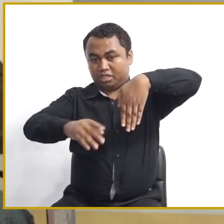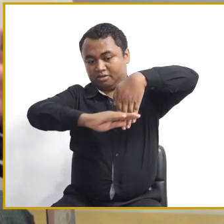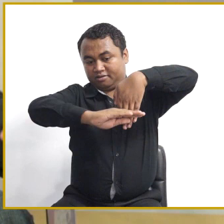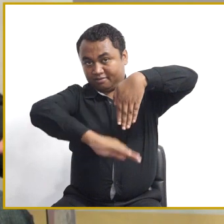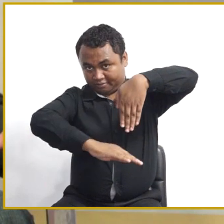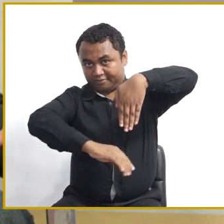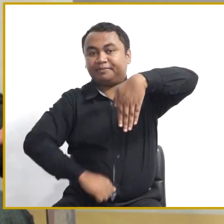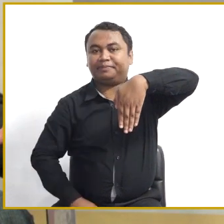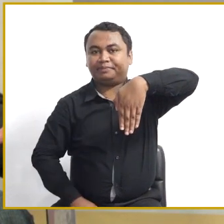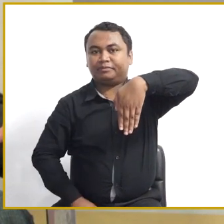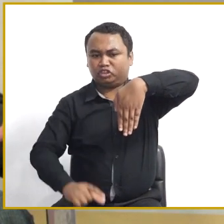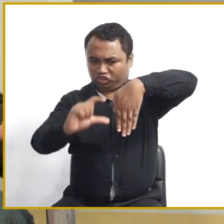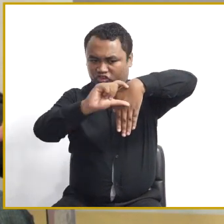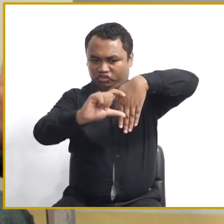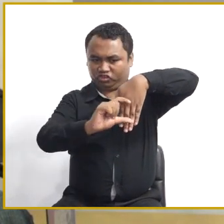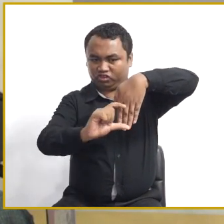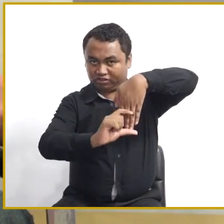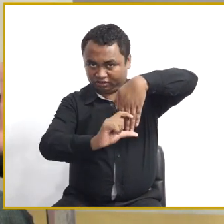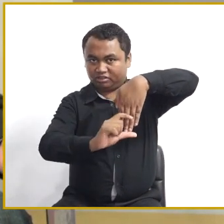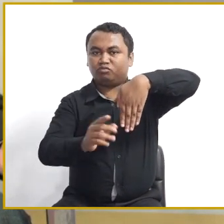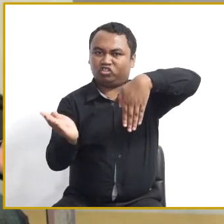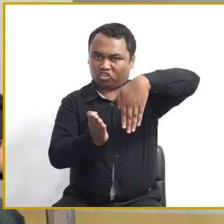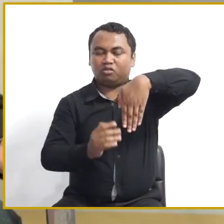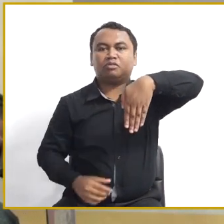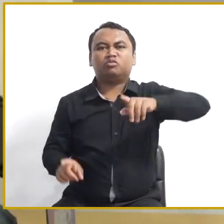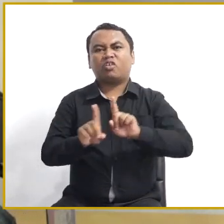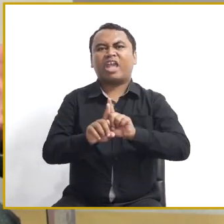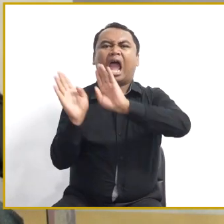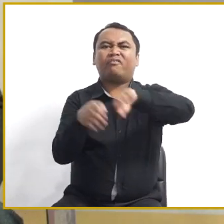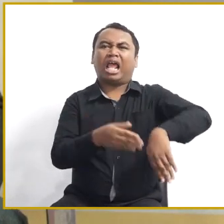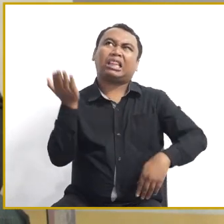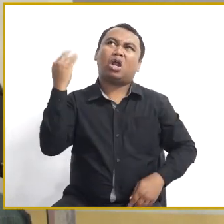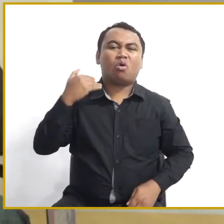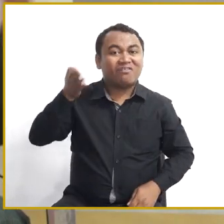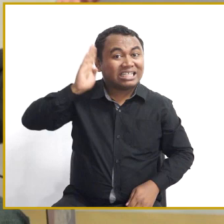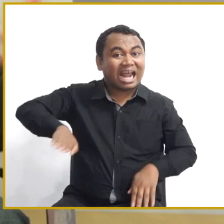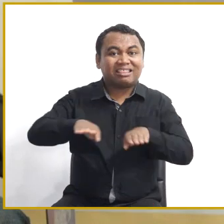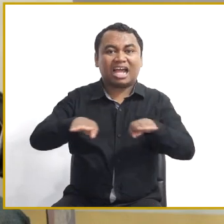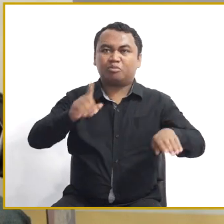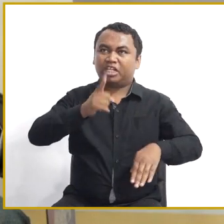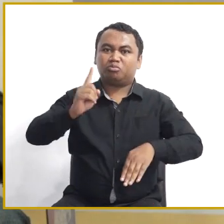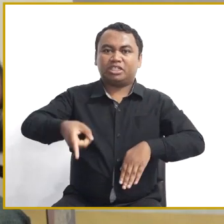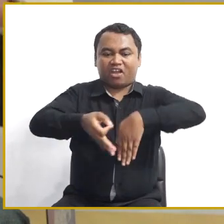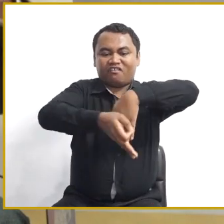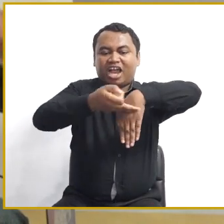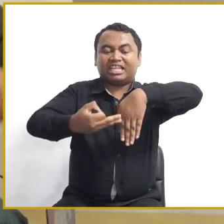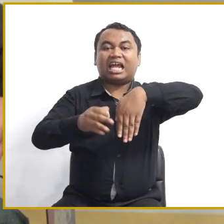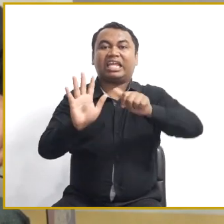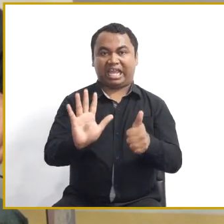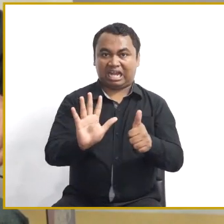ary misy ny tapany atsimo ialako zany ty fomba tamin'ny andro ny fanjanahantany hoe misy faritanana kenina ka